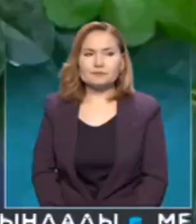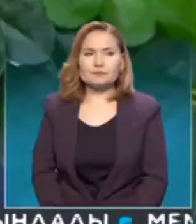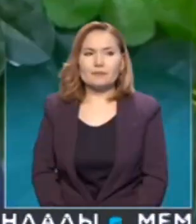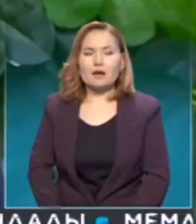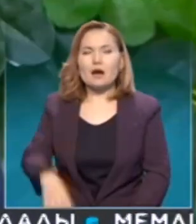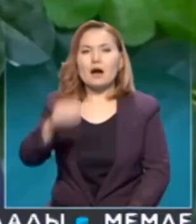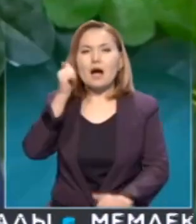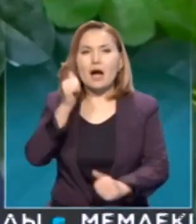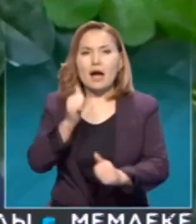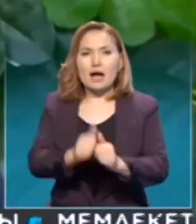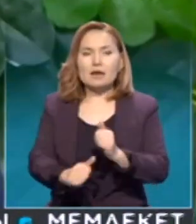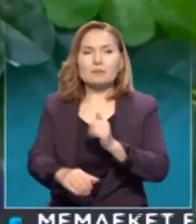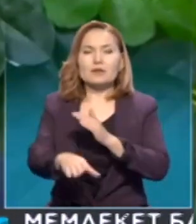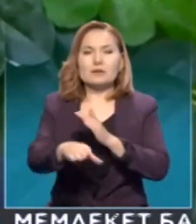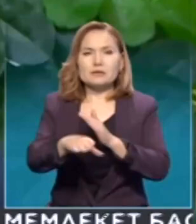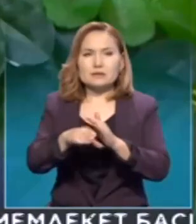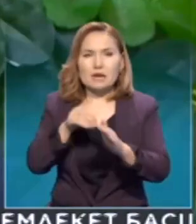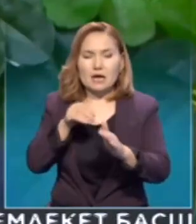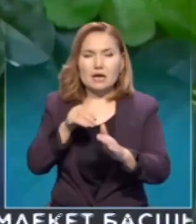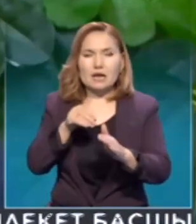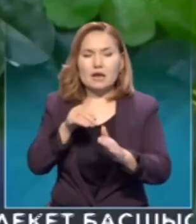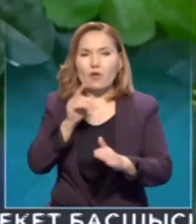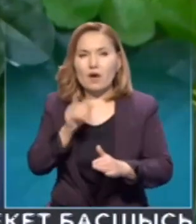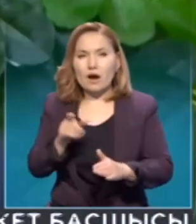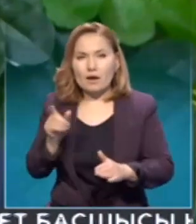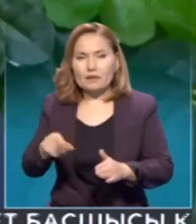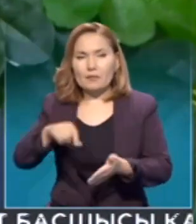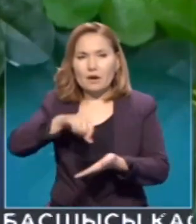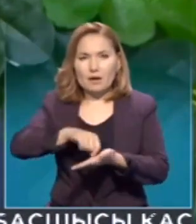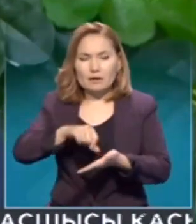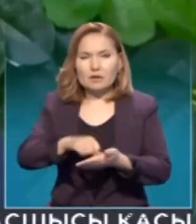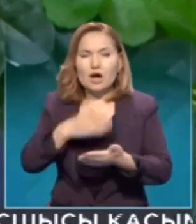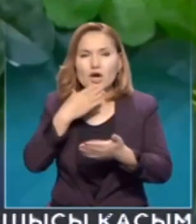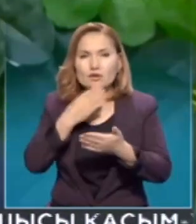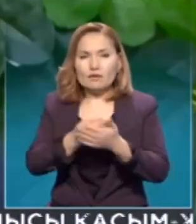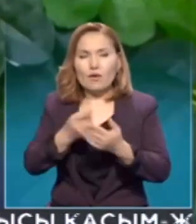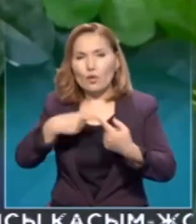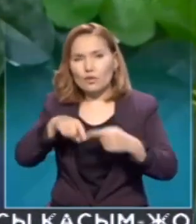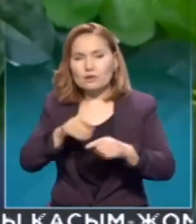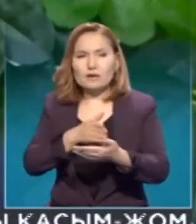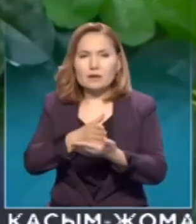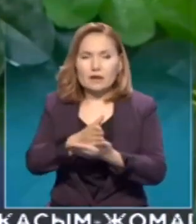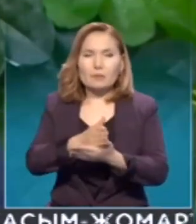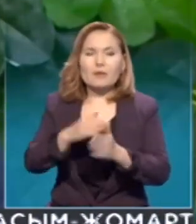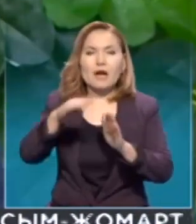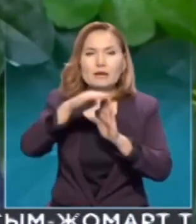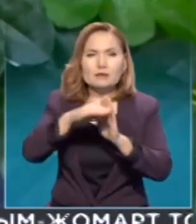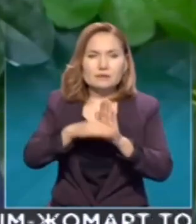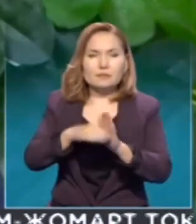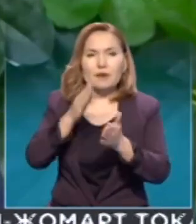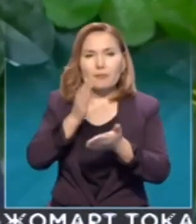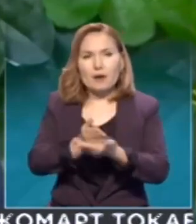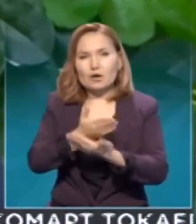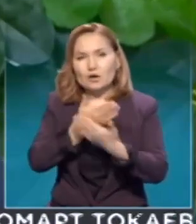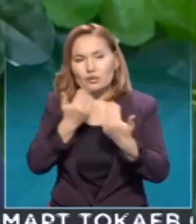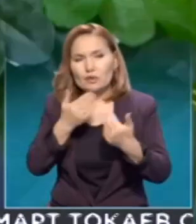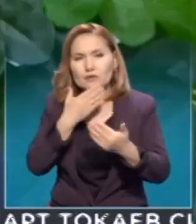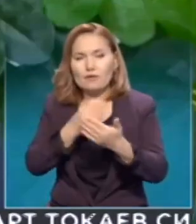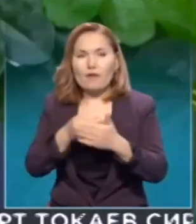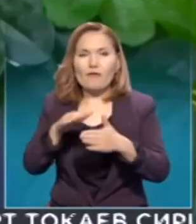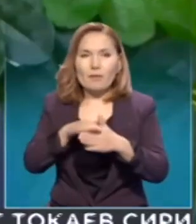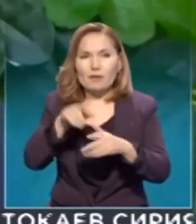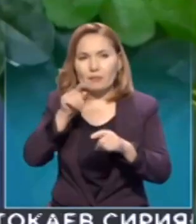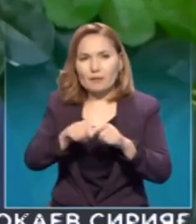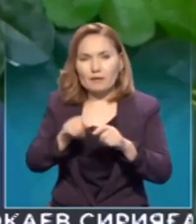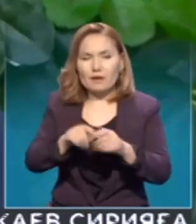Әрбір сайлаушы өзін барып, сол өзінің учаскесі ма, сол жерден барып, тізімде мен барбым ба, жоқпын ба дегендей барып көруге, өзін